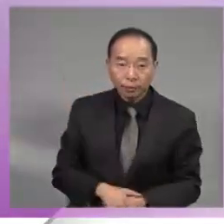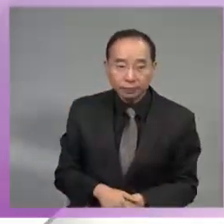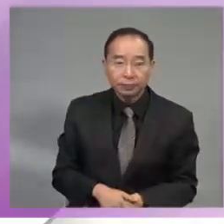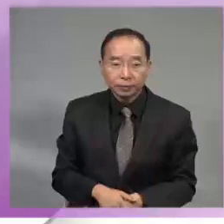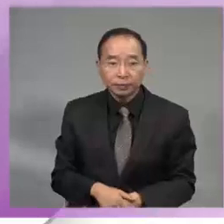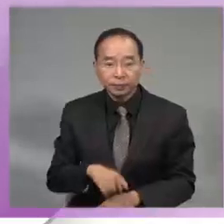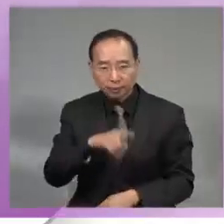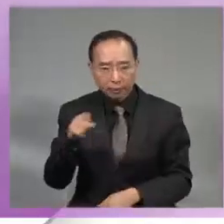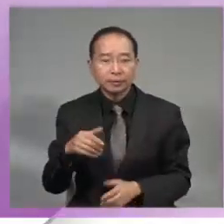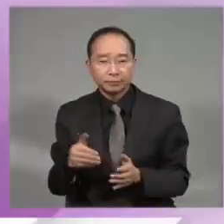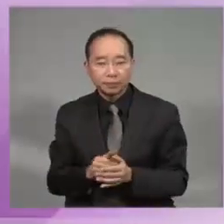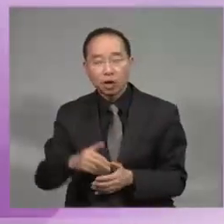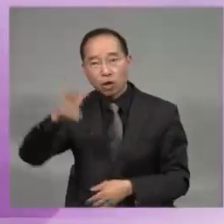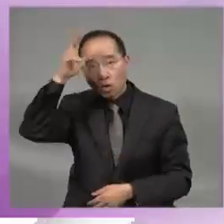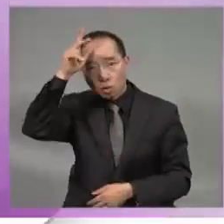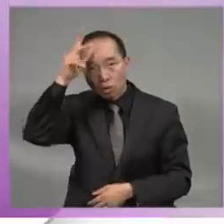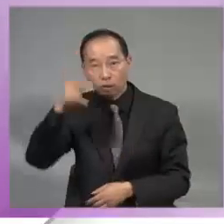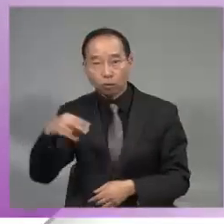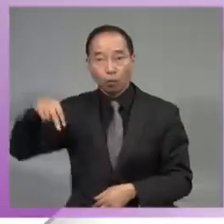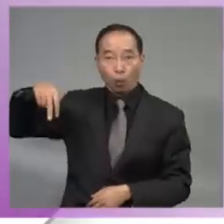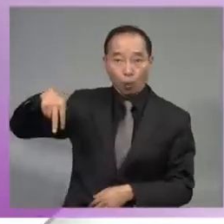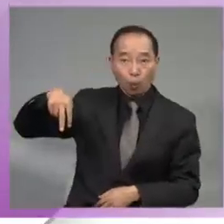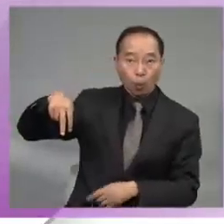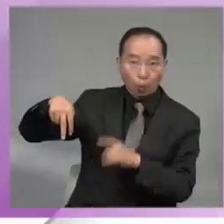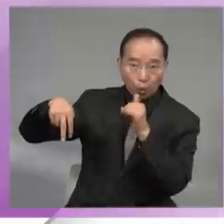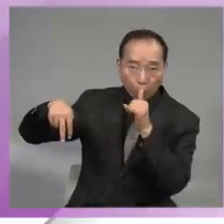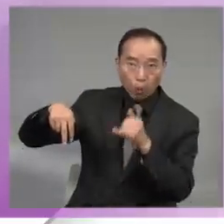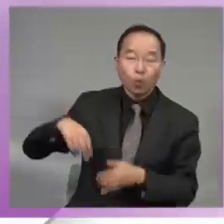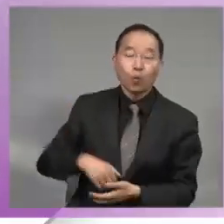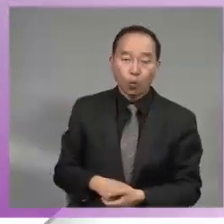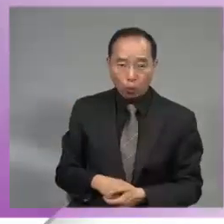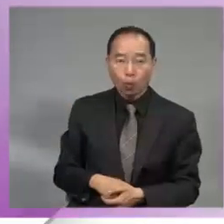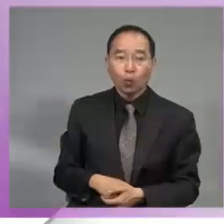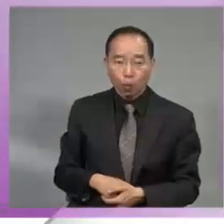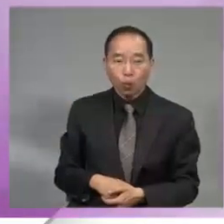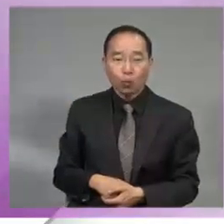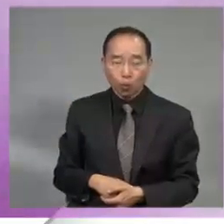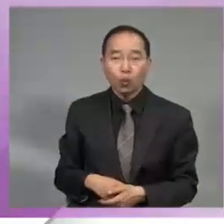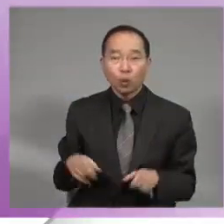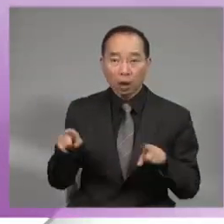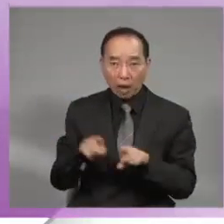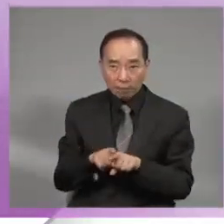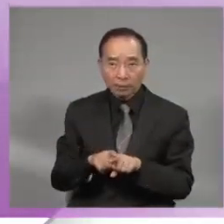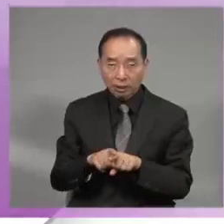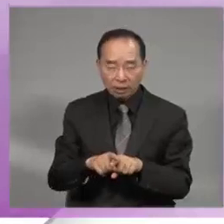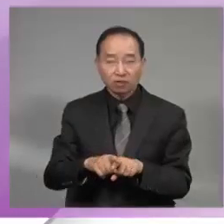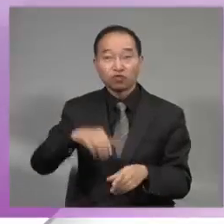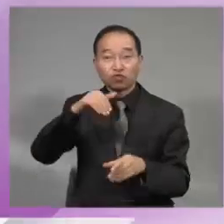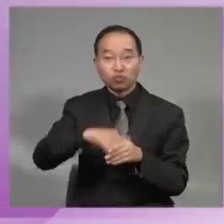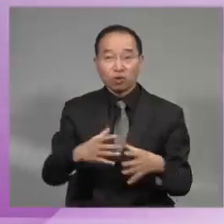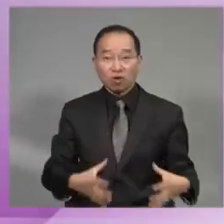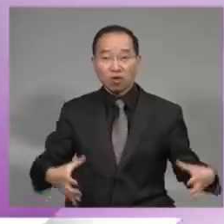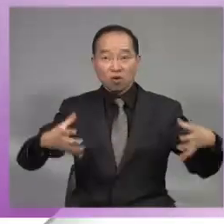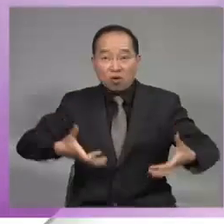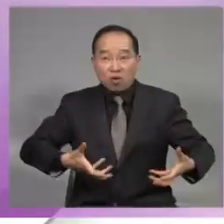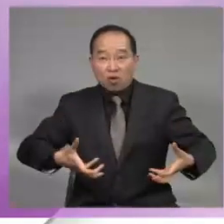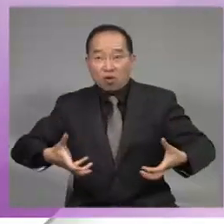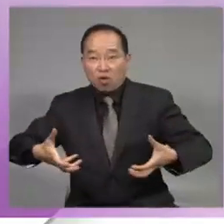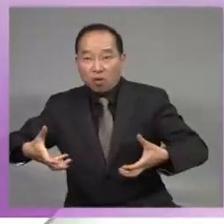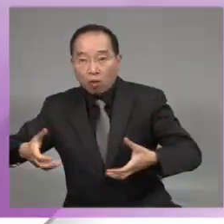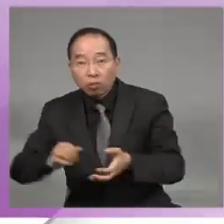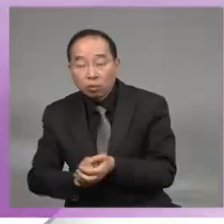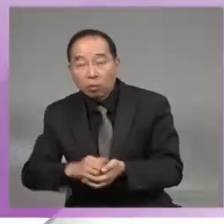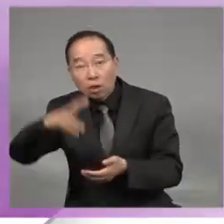읽고 계신 이제 네. 경찰도 참관하에 함께 이송이 되는군요. 그럼 저 경찰분들이